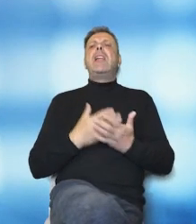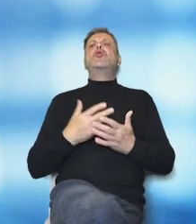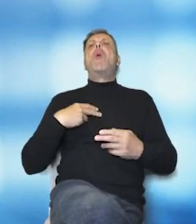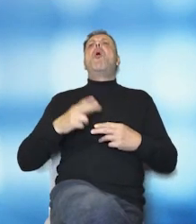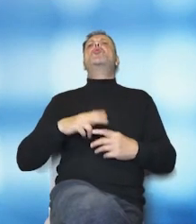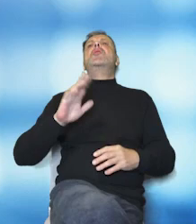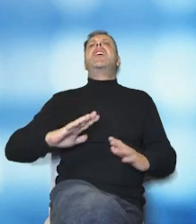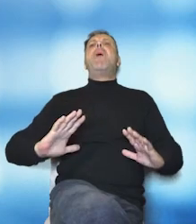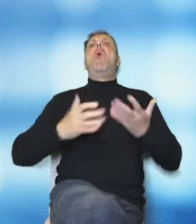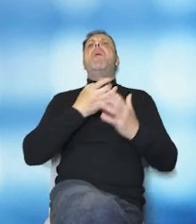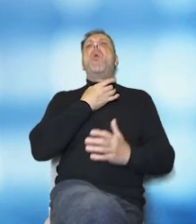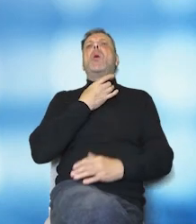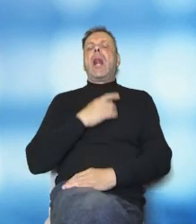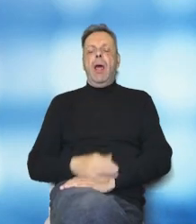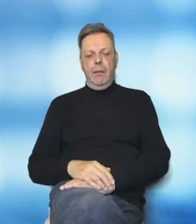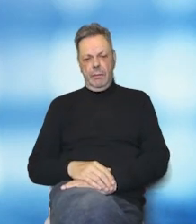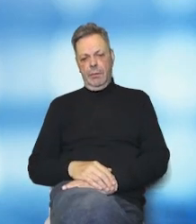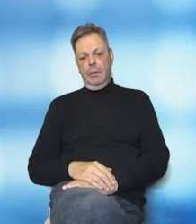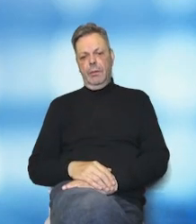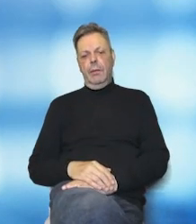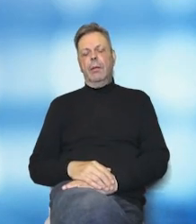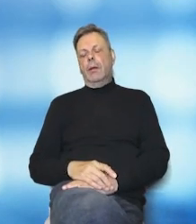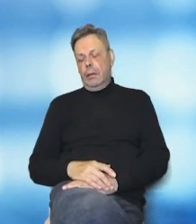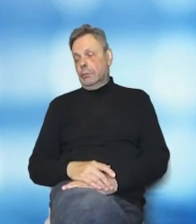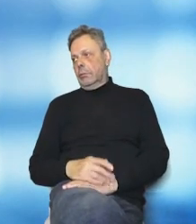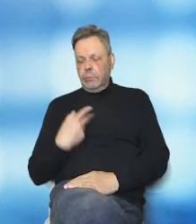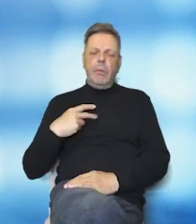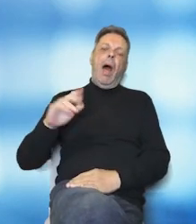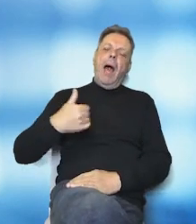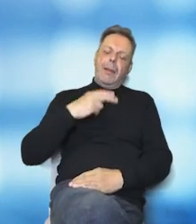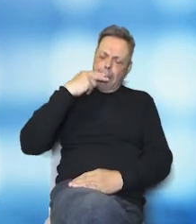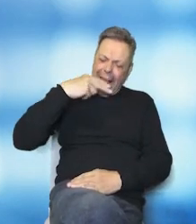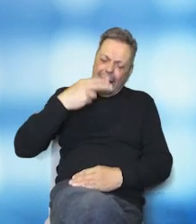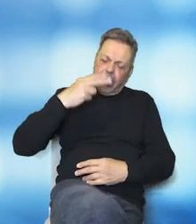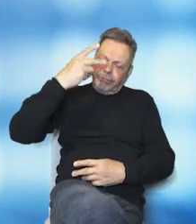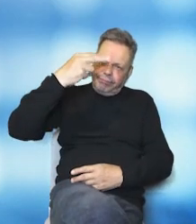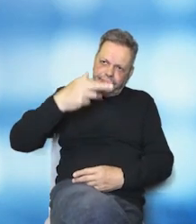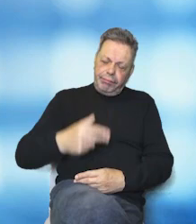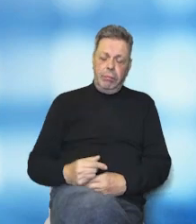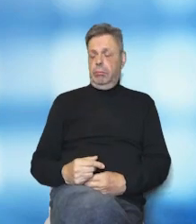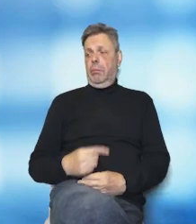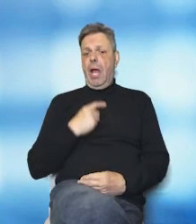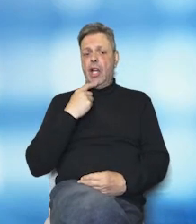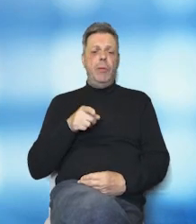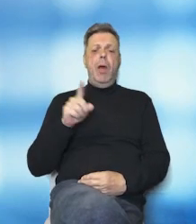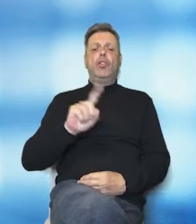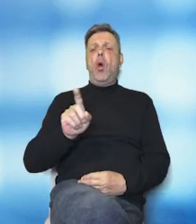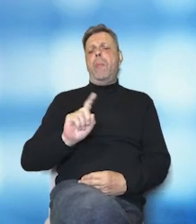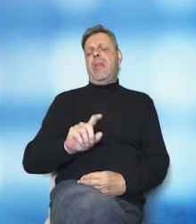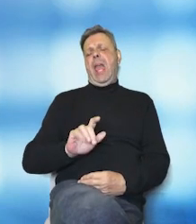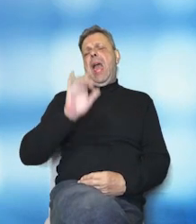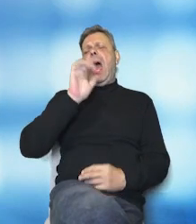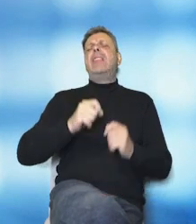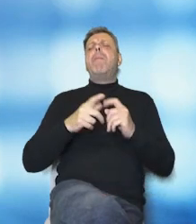pa bi možda trebao ja. Ja kažem dobro, skinite se, idemo vam pregledati i on ga pregleda i kaže to nije za antibiotik, to je